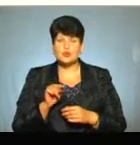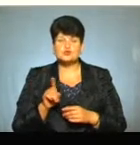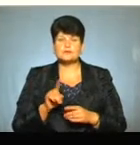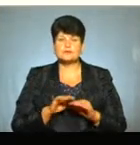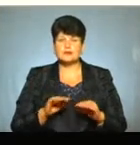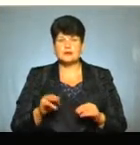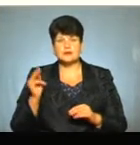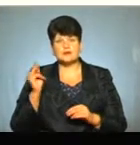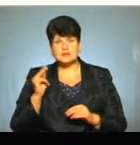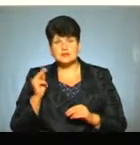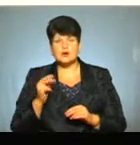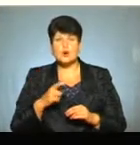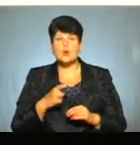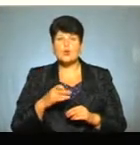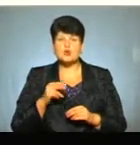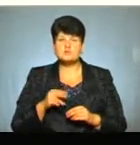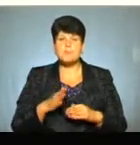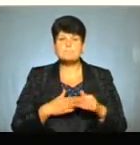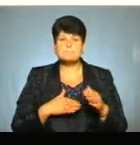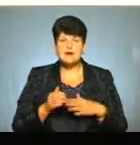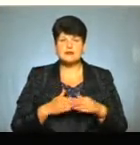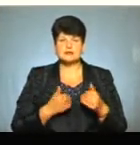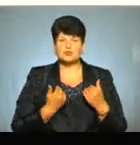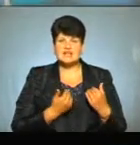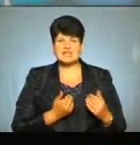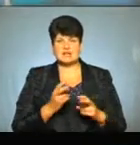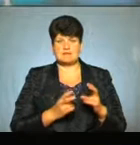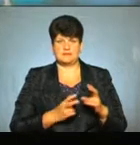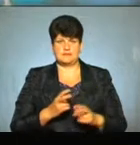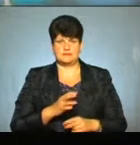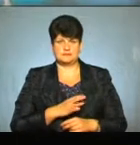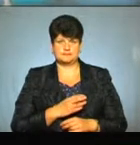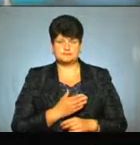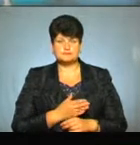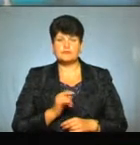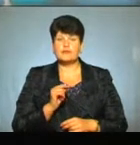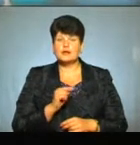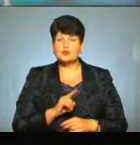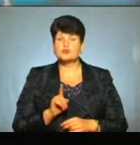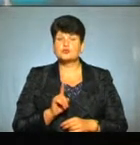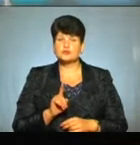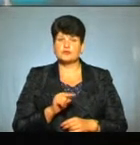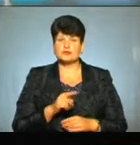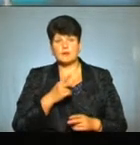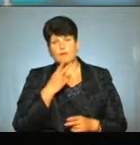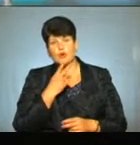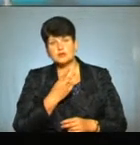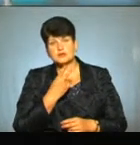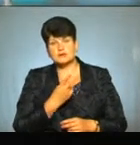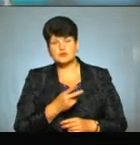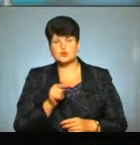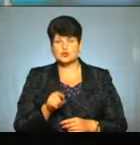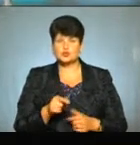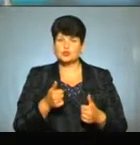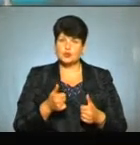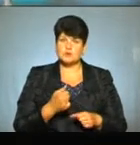щоб учні проходили хоча б практику на їхніх підприємствах, так, для того, щоб вони подивилися, що